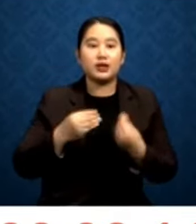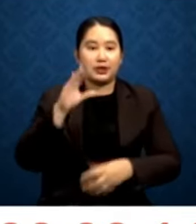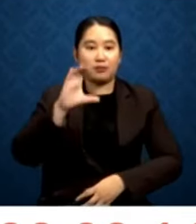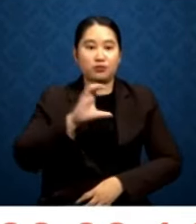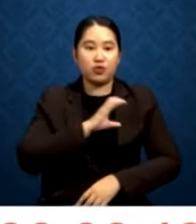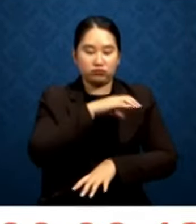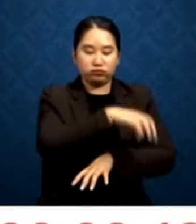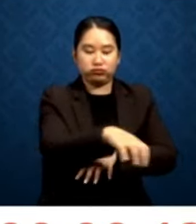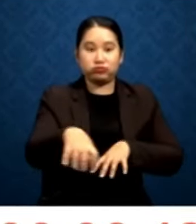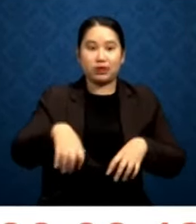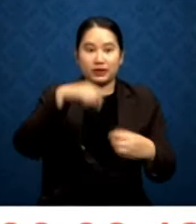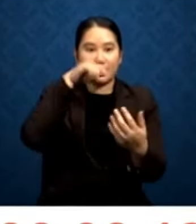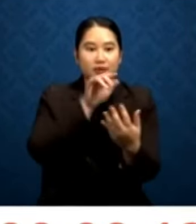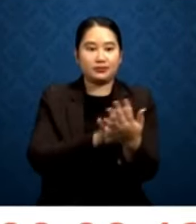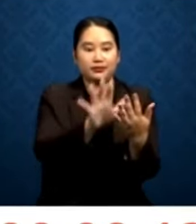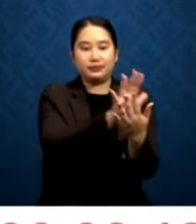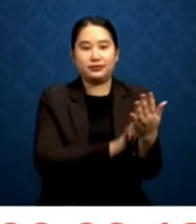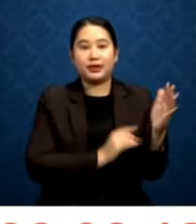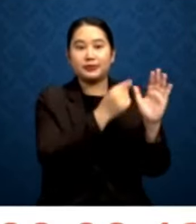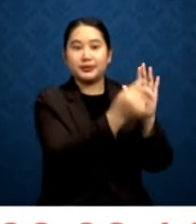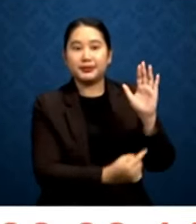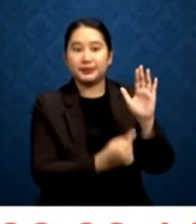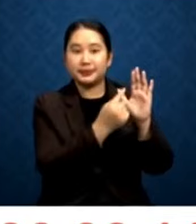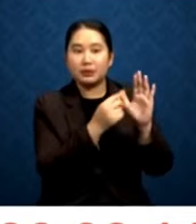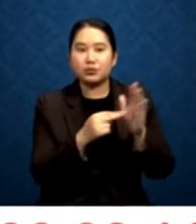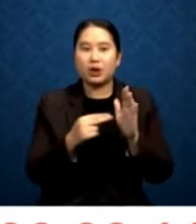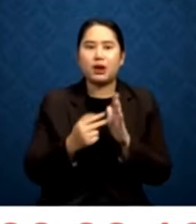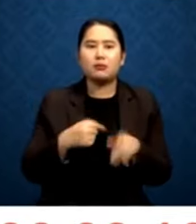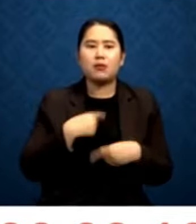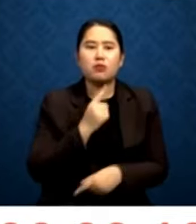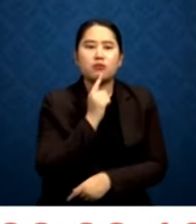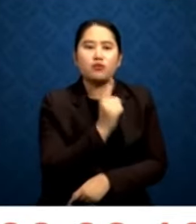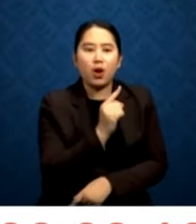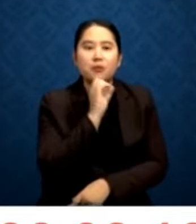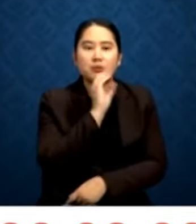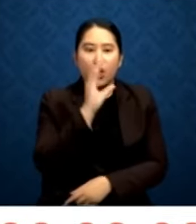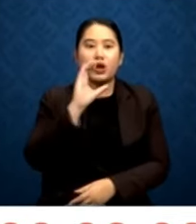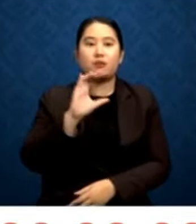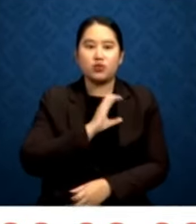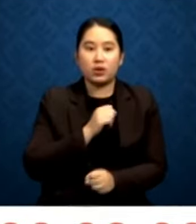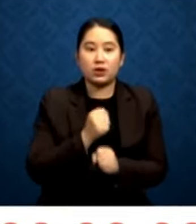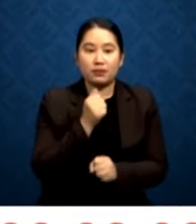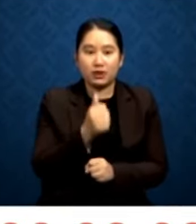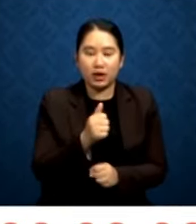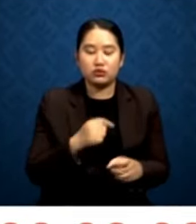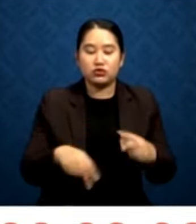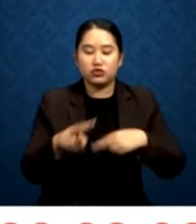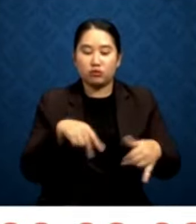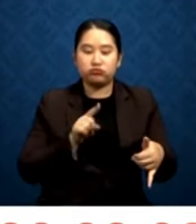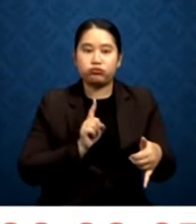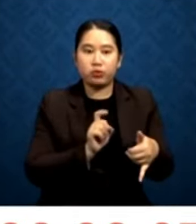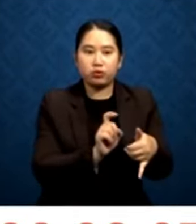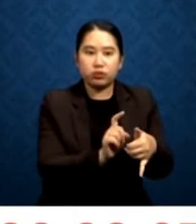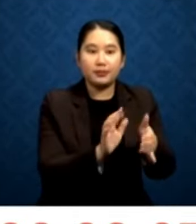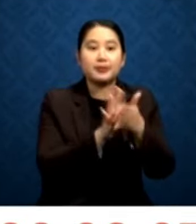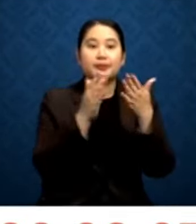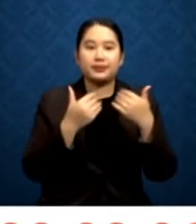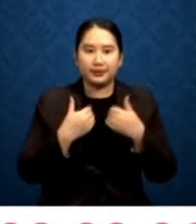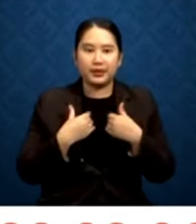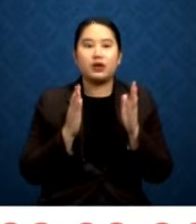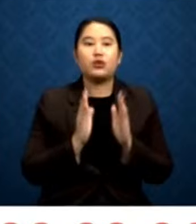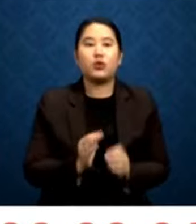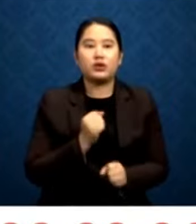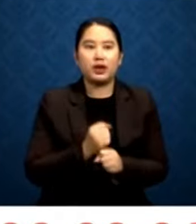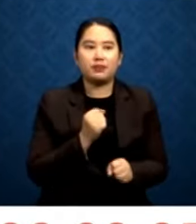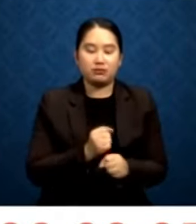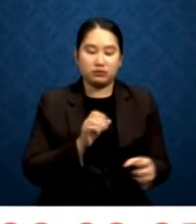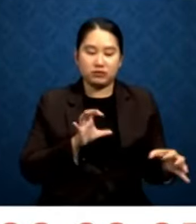ระเทศได้รับเรื่องชัทตถปราชาชนให้ประชาชนได้มาแ้งข้อหาและไดมการสอสวนและแต่ตอนนั้นแล้ได้รัicismขเกี่ข